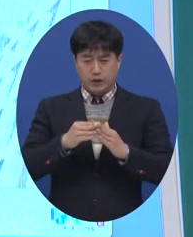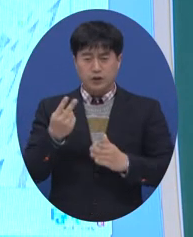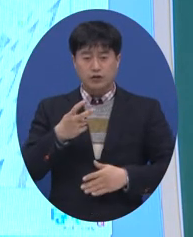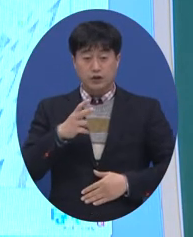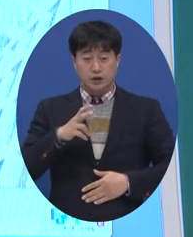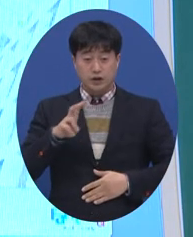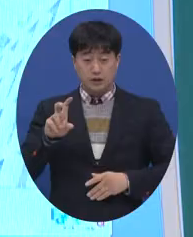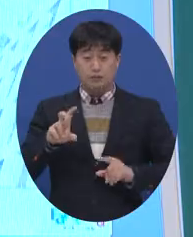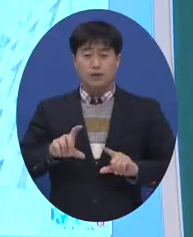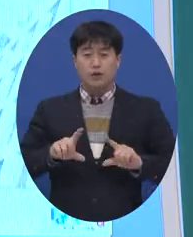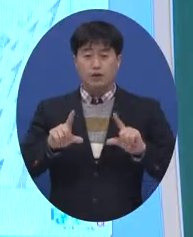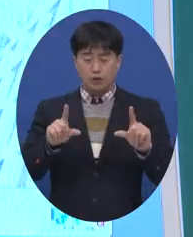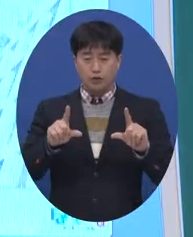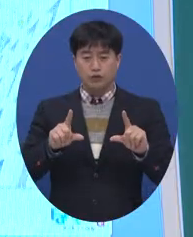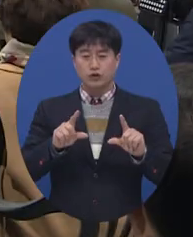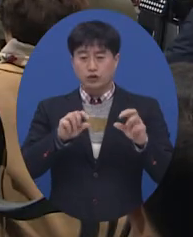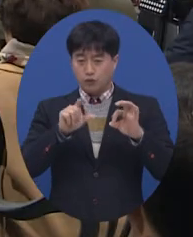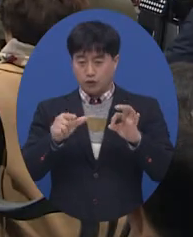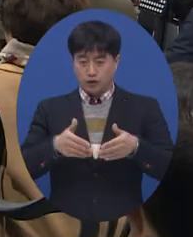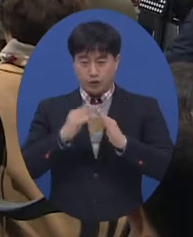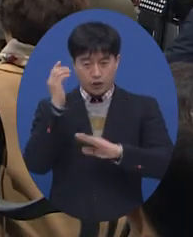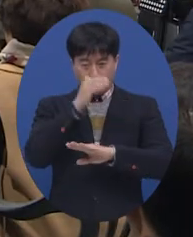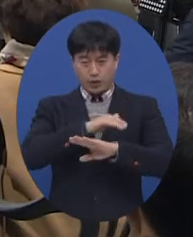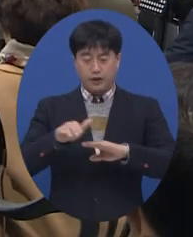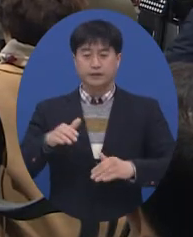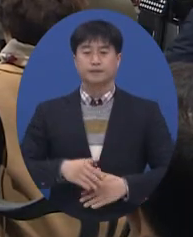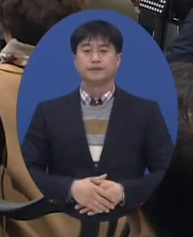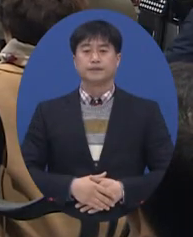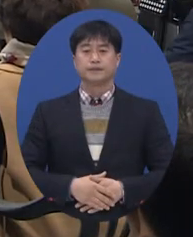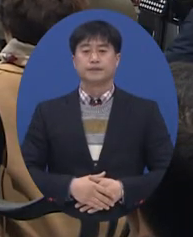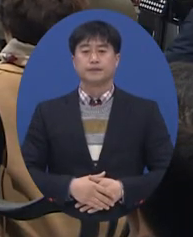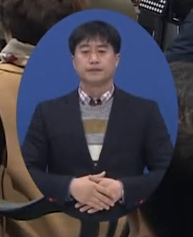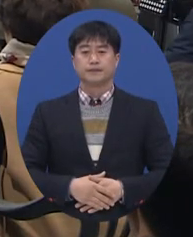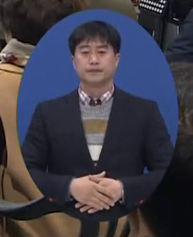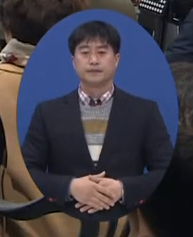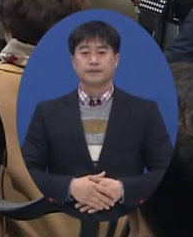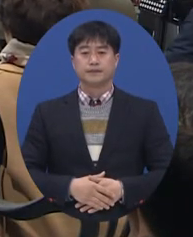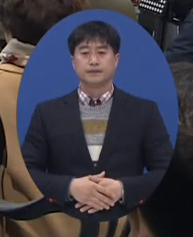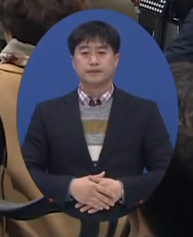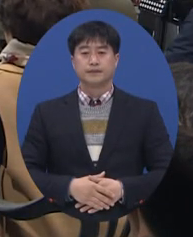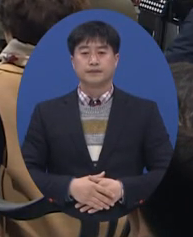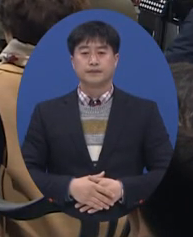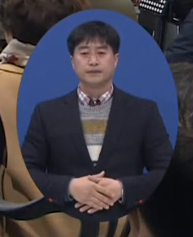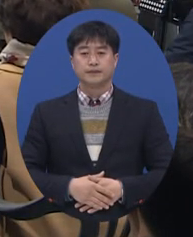2022년 10월 준공될 예정입니다. 경기 CCTV 최창순입니다.